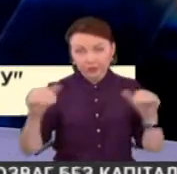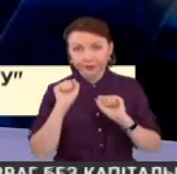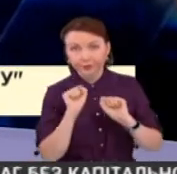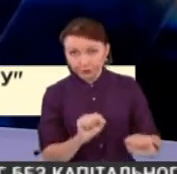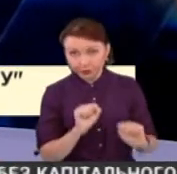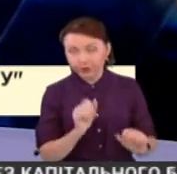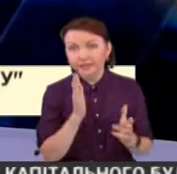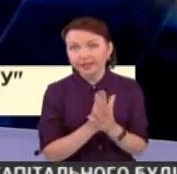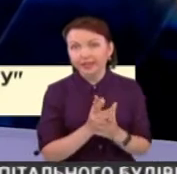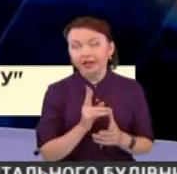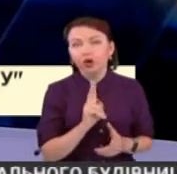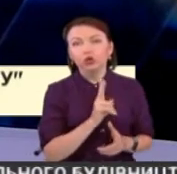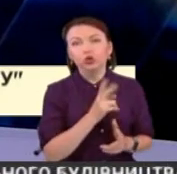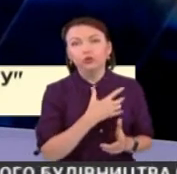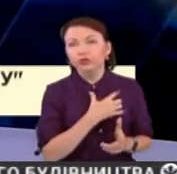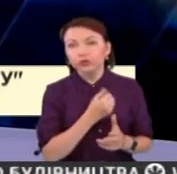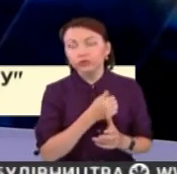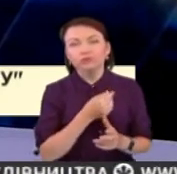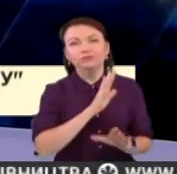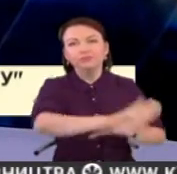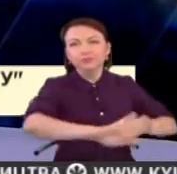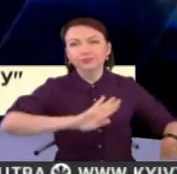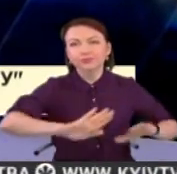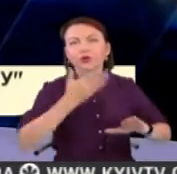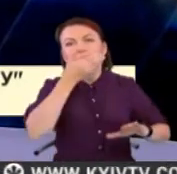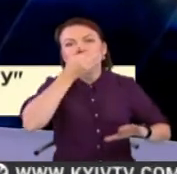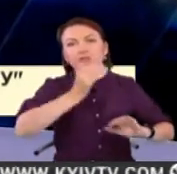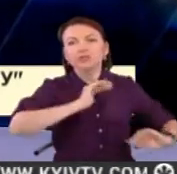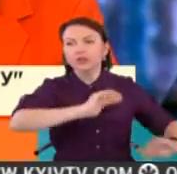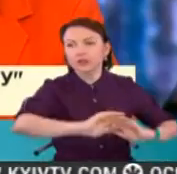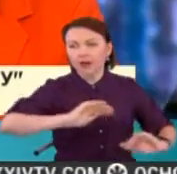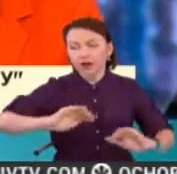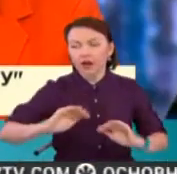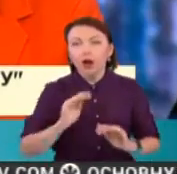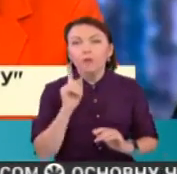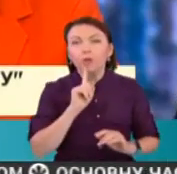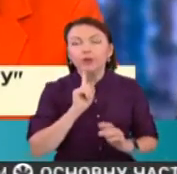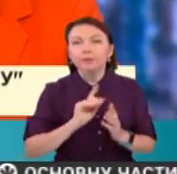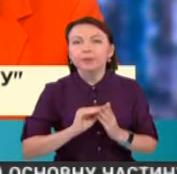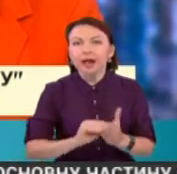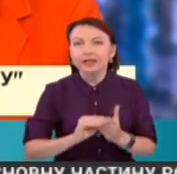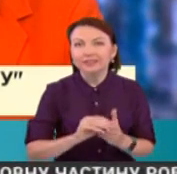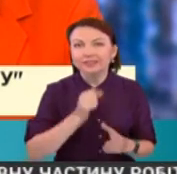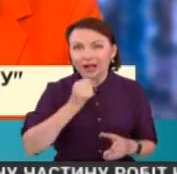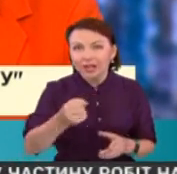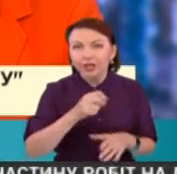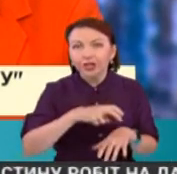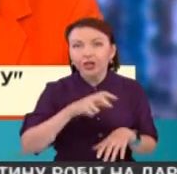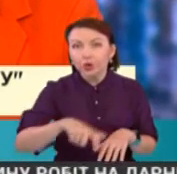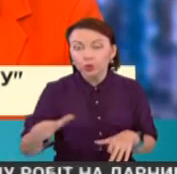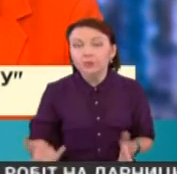всім невдоволеним затикає роти. Аж поки преса та люди не піднялися,